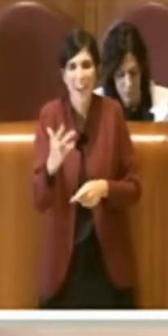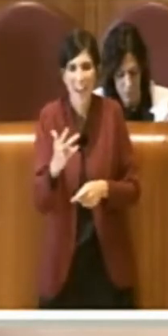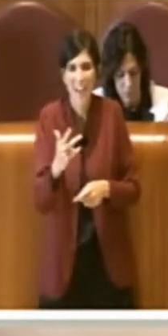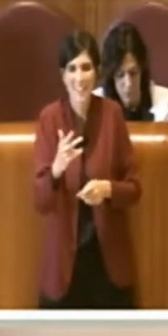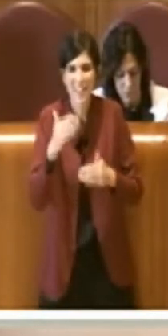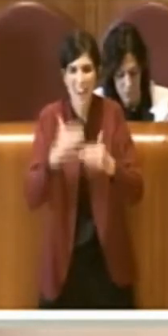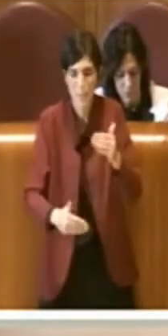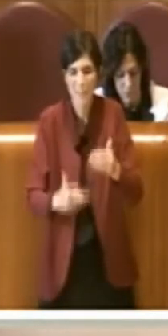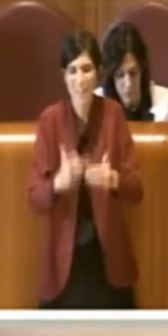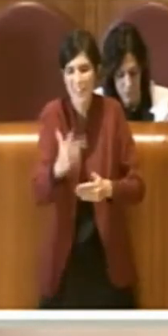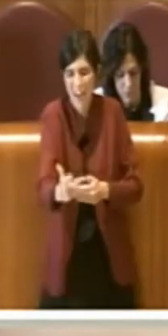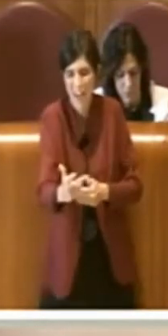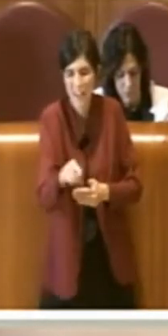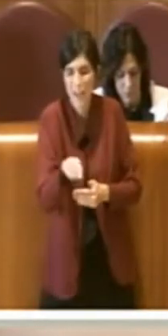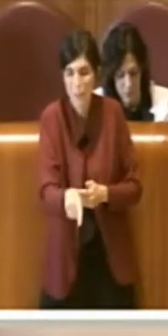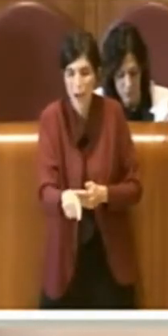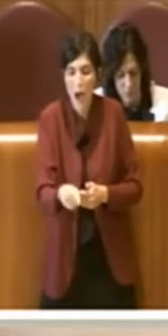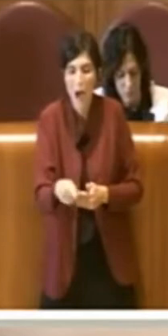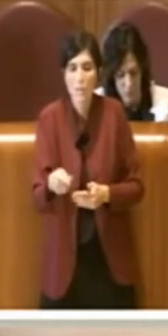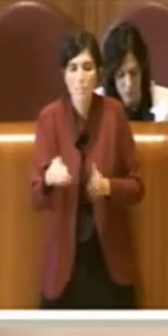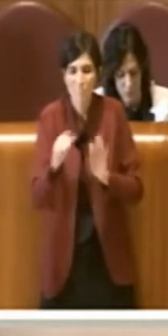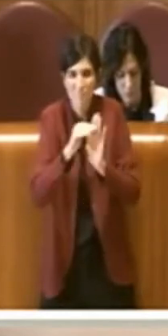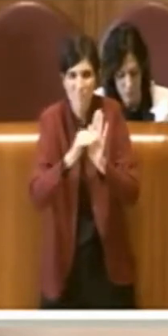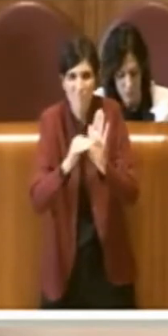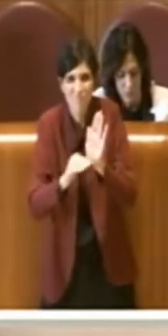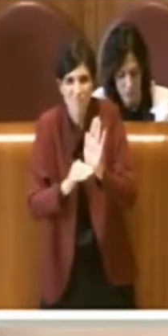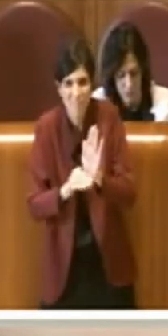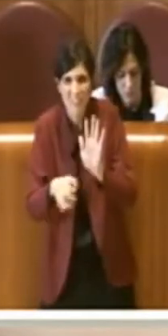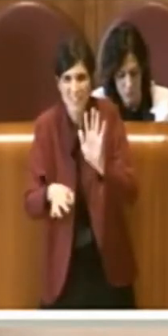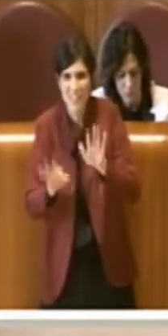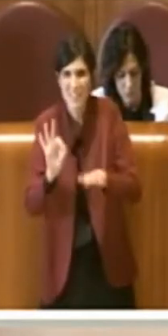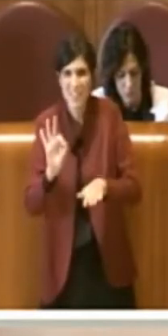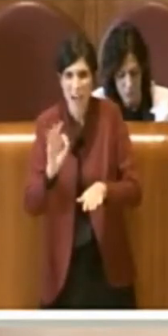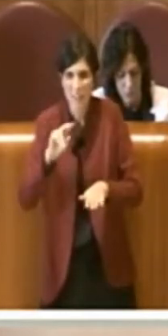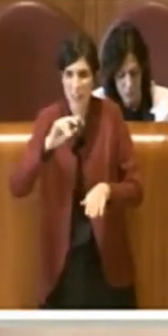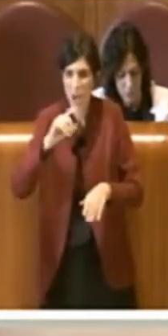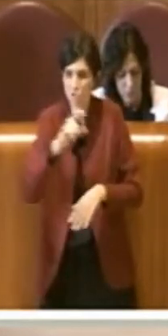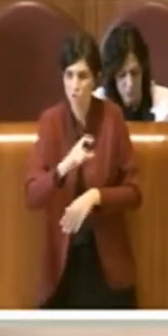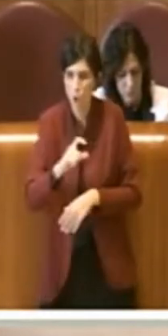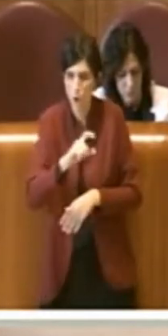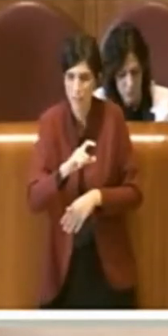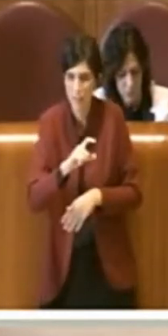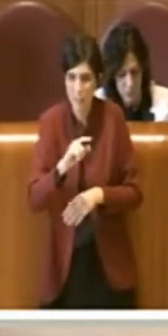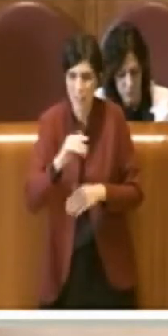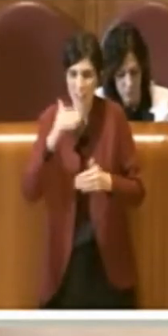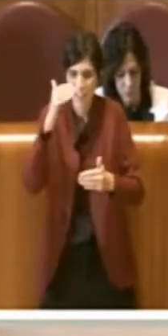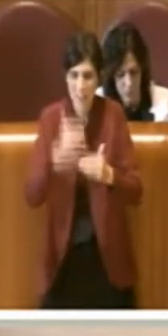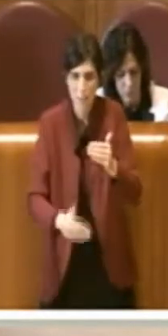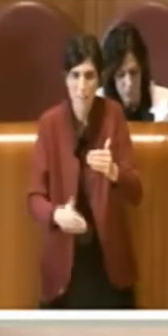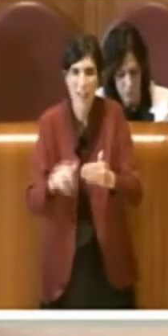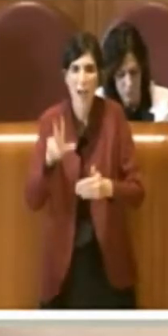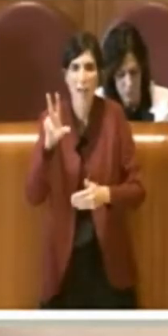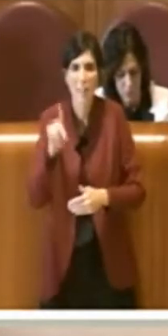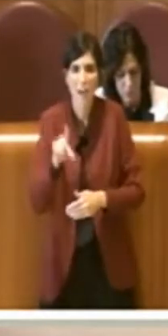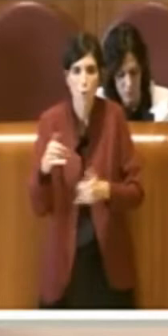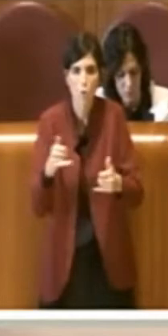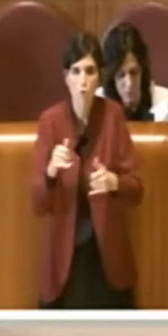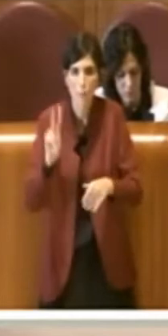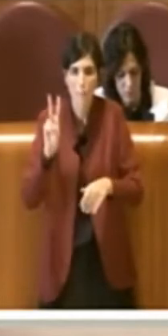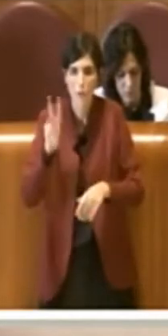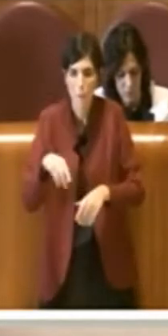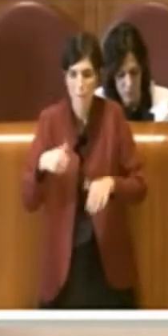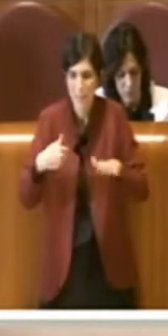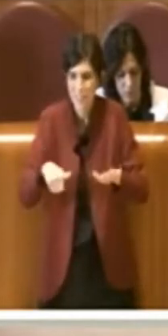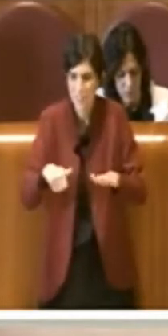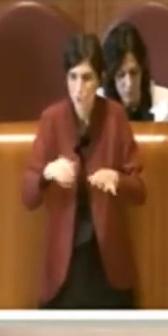chiedere, ma dov'è questo piano che entro 60 giorni dal 31 dicembre 2016 doveva essere pronto?